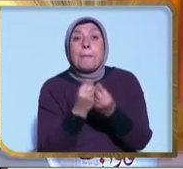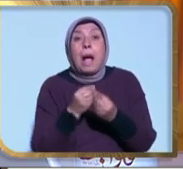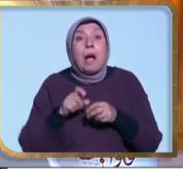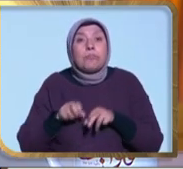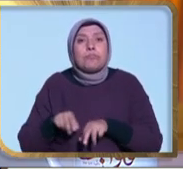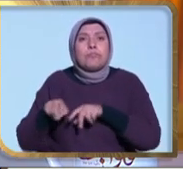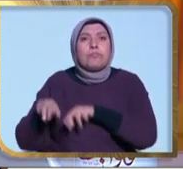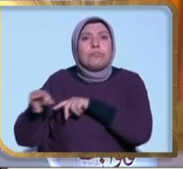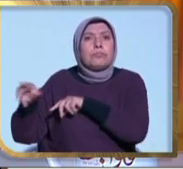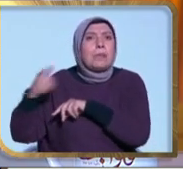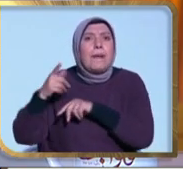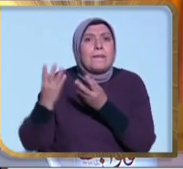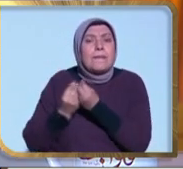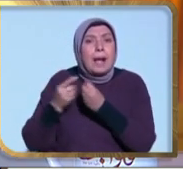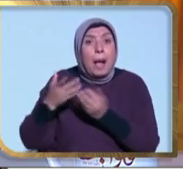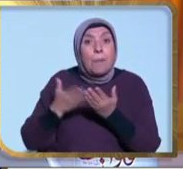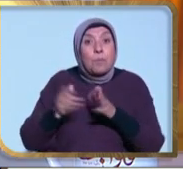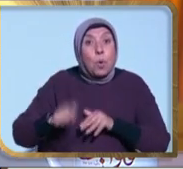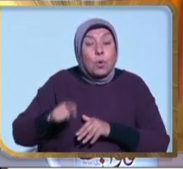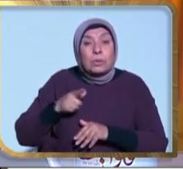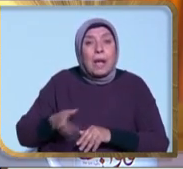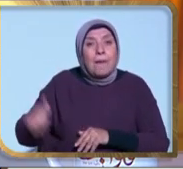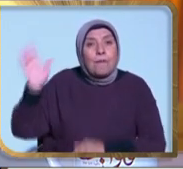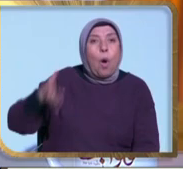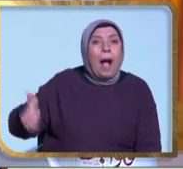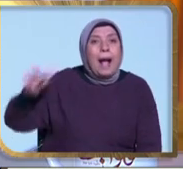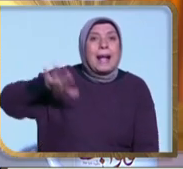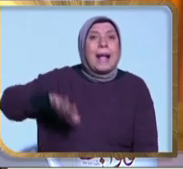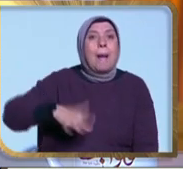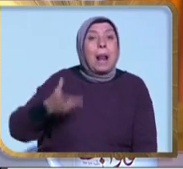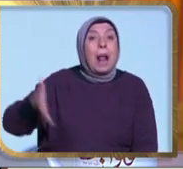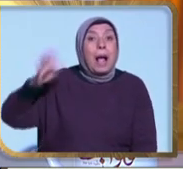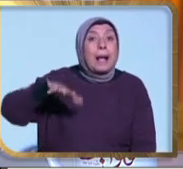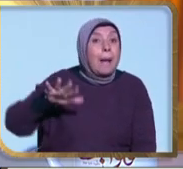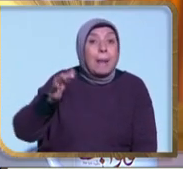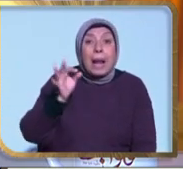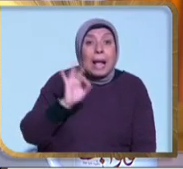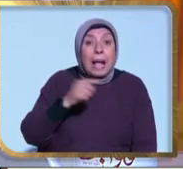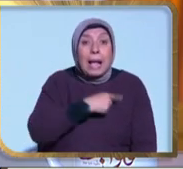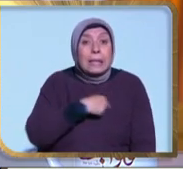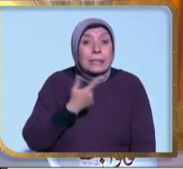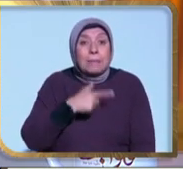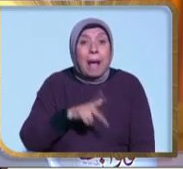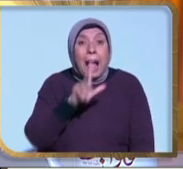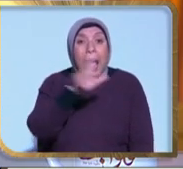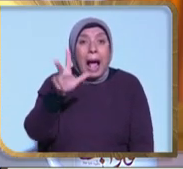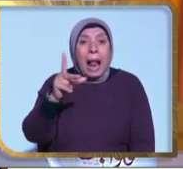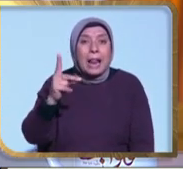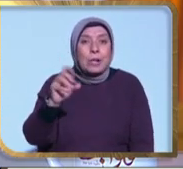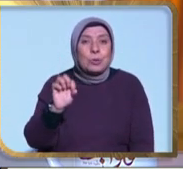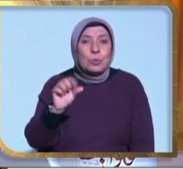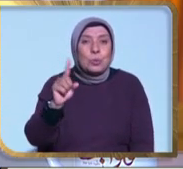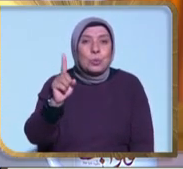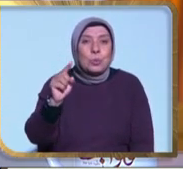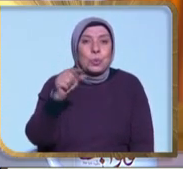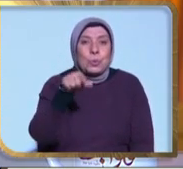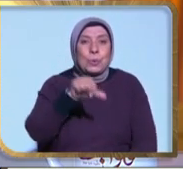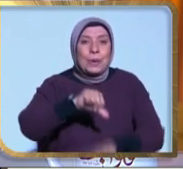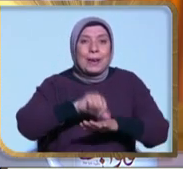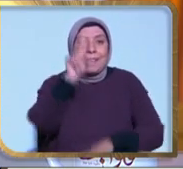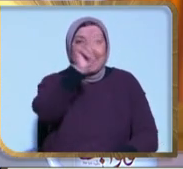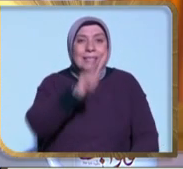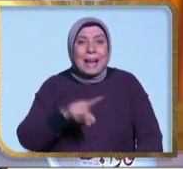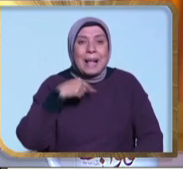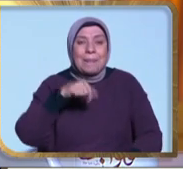موعده مع ربه فوق الجبل جبل الطور بسيناء المصريه المباركه